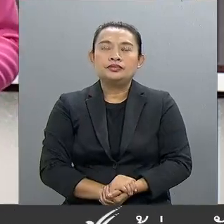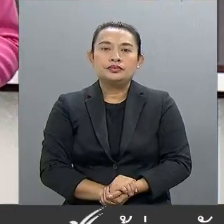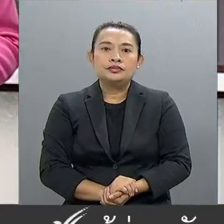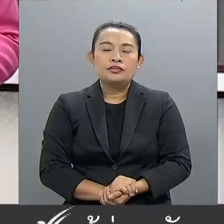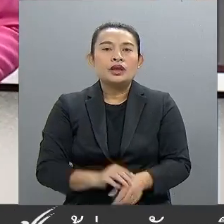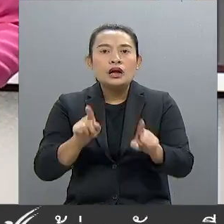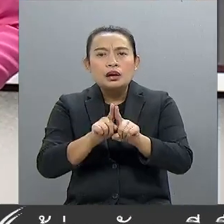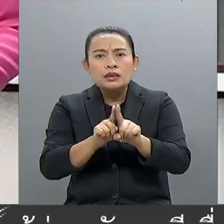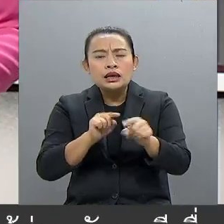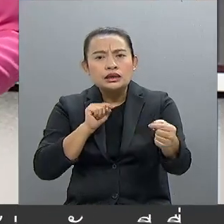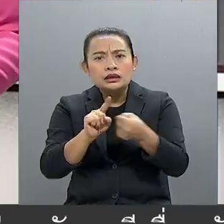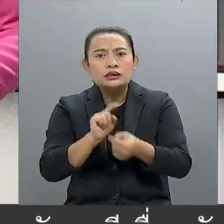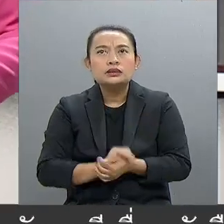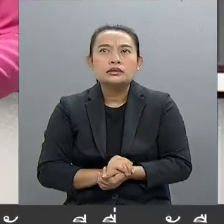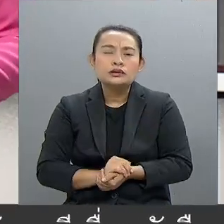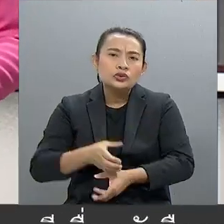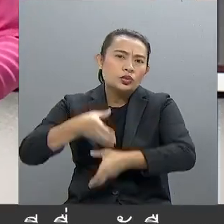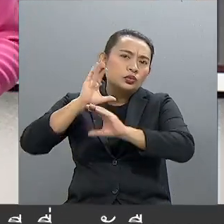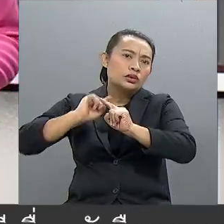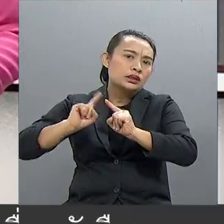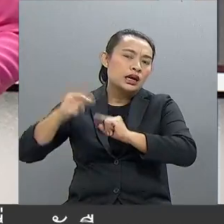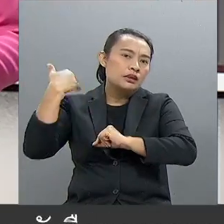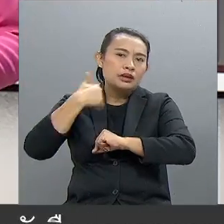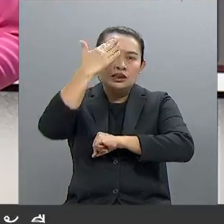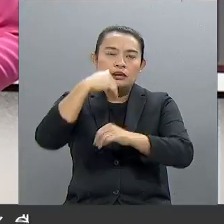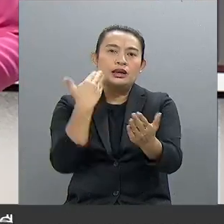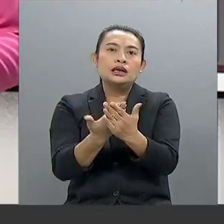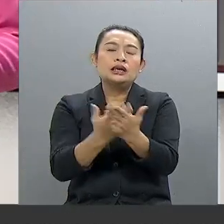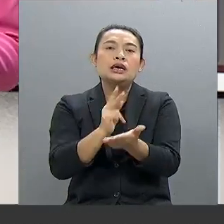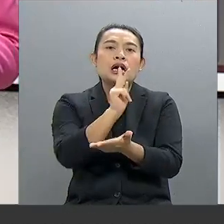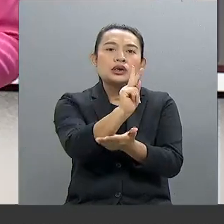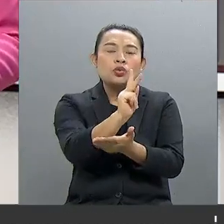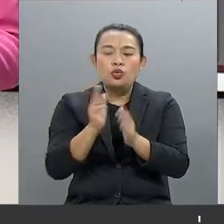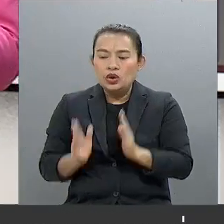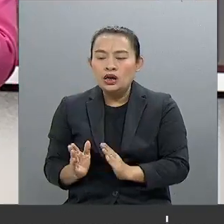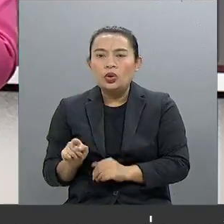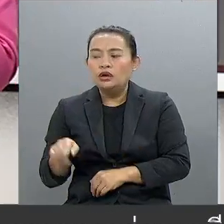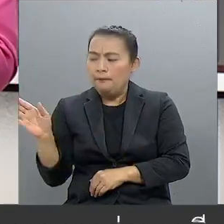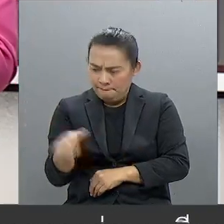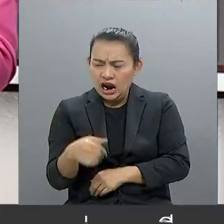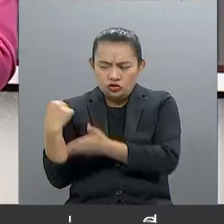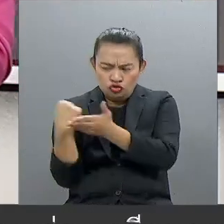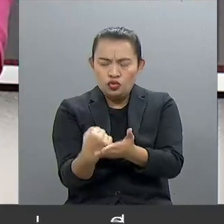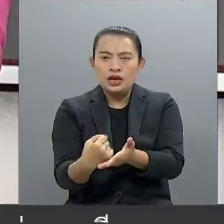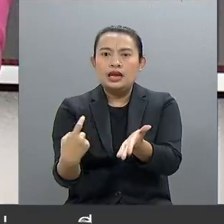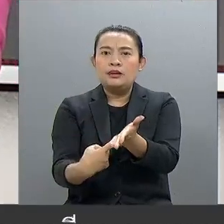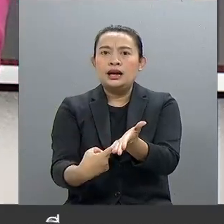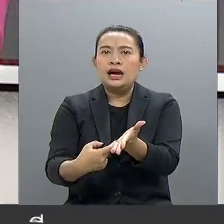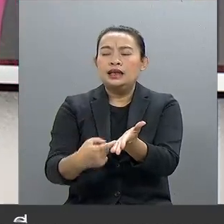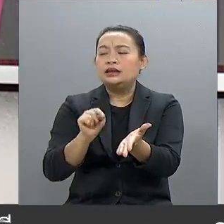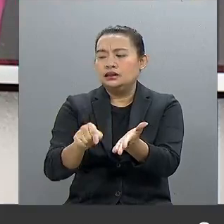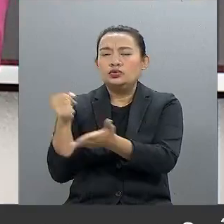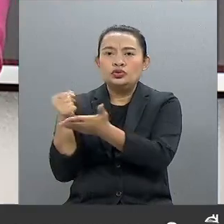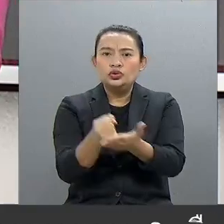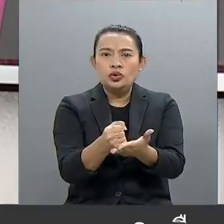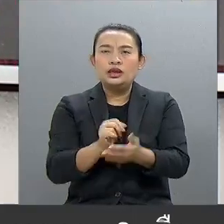าค่ะเรื่องของการค้ำประกันเงินกู้กันอีกแล้วมีกรณีของคุณครูชาวสุรินทร์เนี่ยนะคะไปค้ำประกันเงินกู้ส